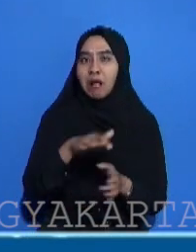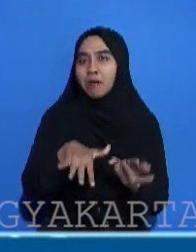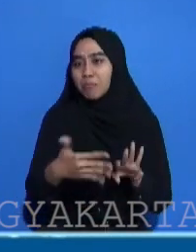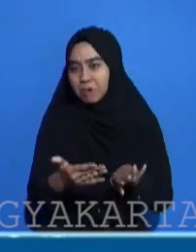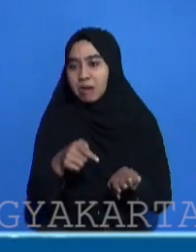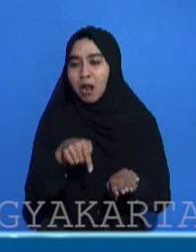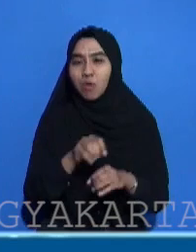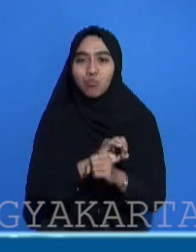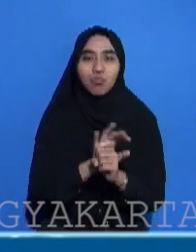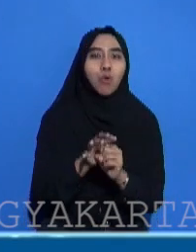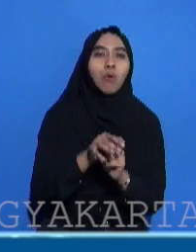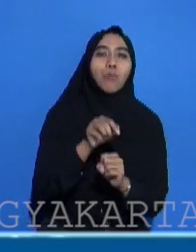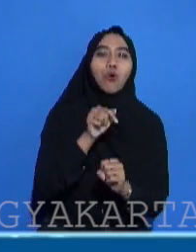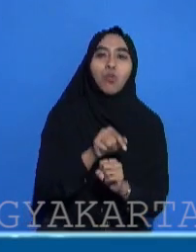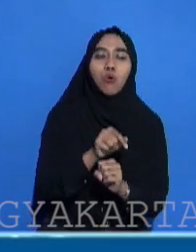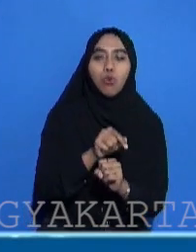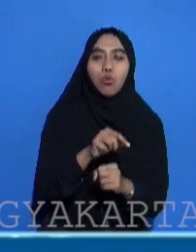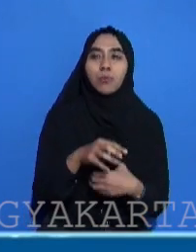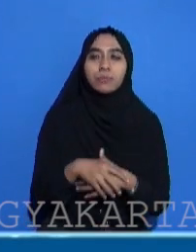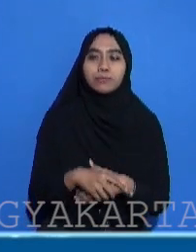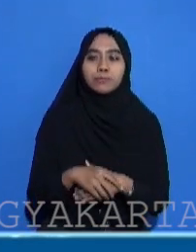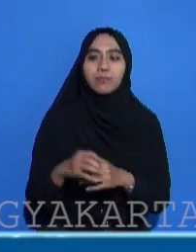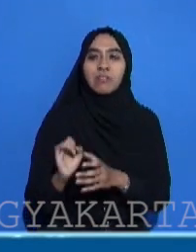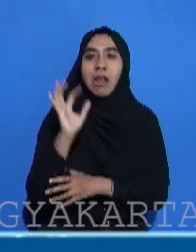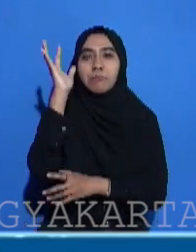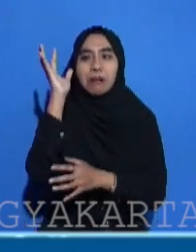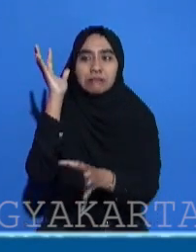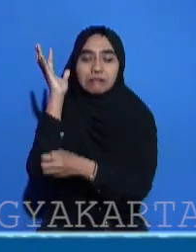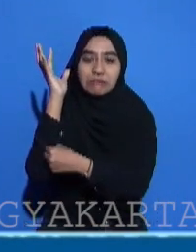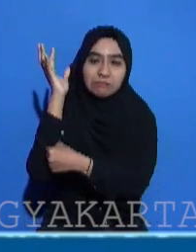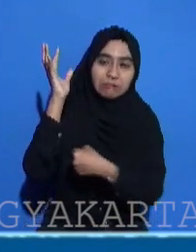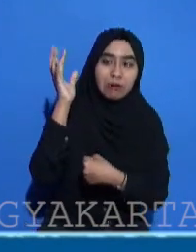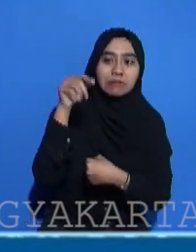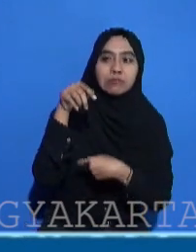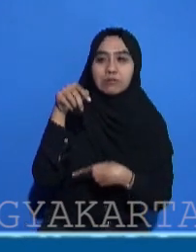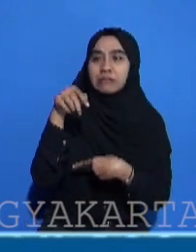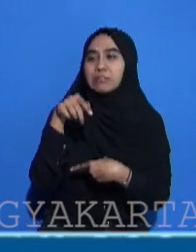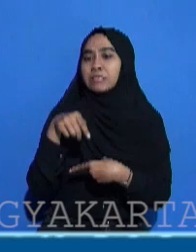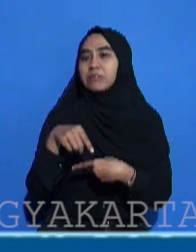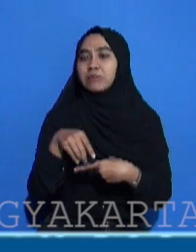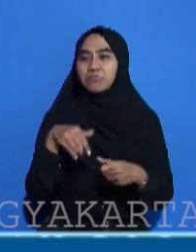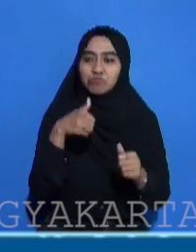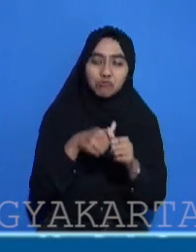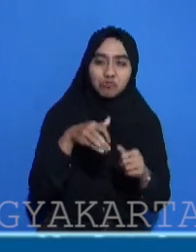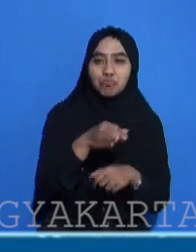kesri 4 tanaman benguk senggoh dawah lantipun tembak walandi pun gugur